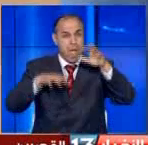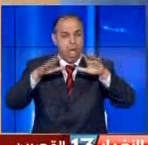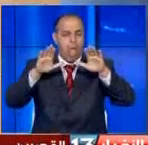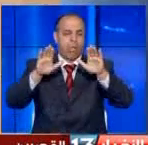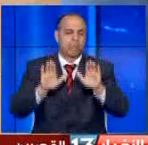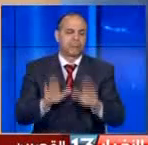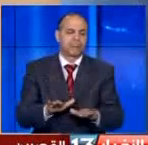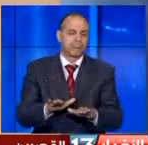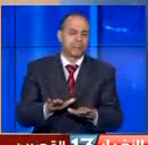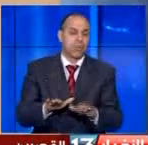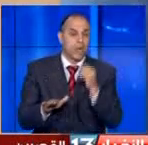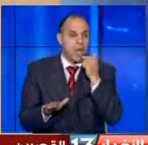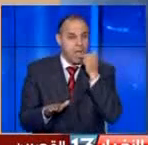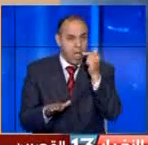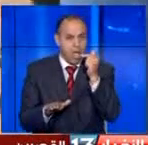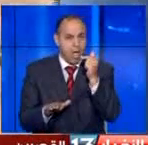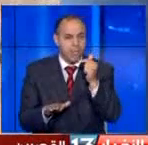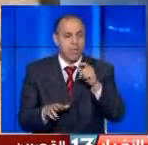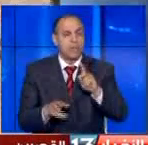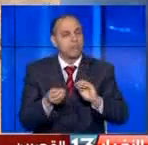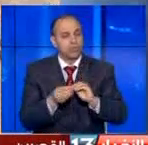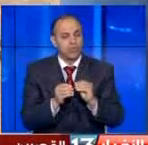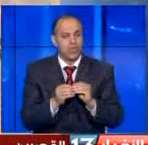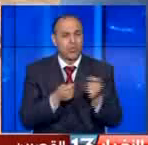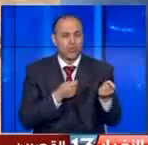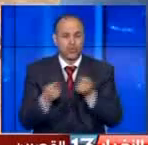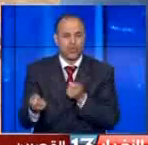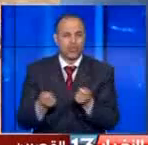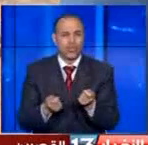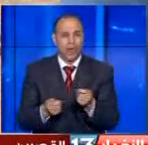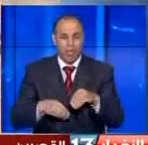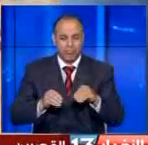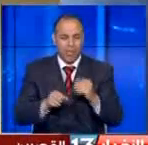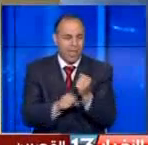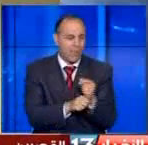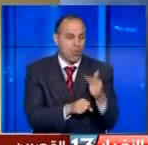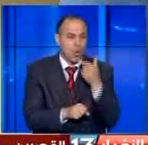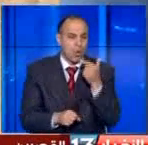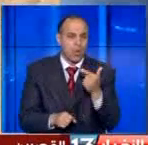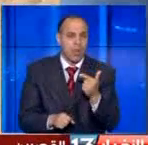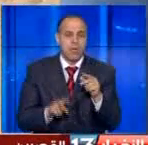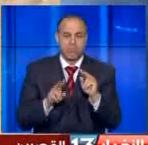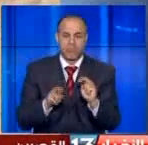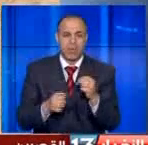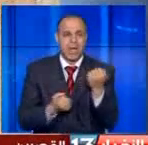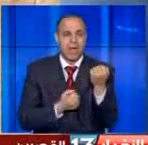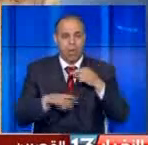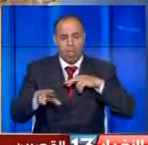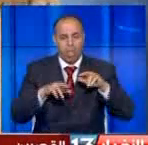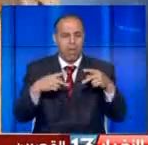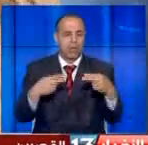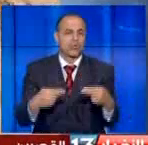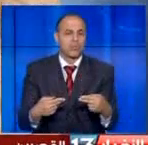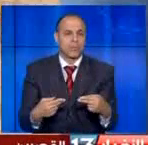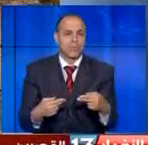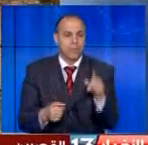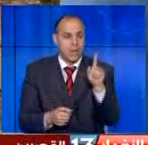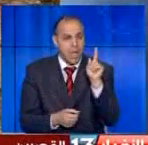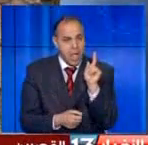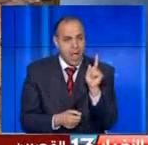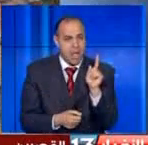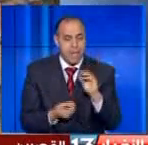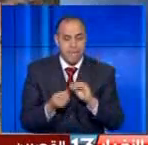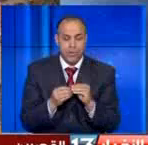الامطار المتهاطله، لتتعمق ازمه التجار المتصبين هناك وتتعطل حركه المرور، الا ان